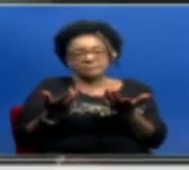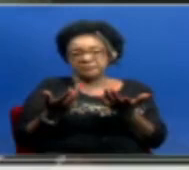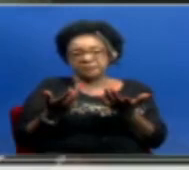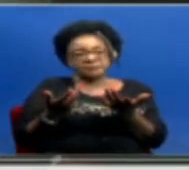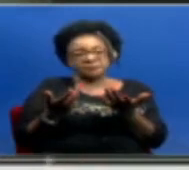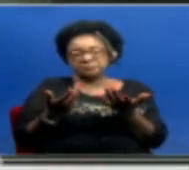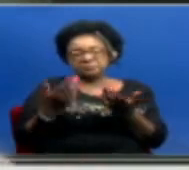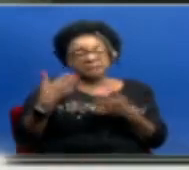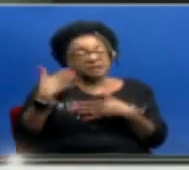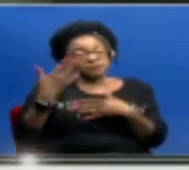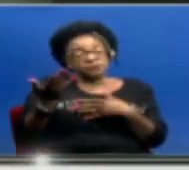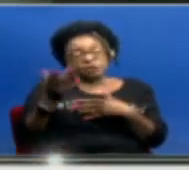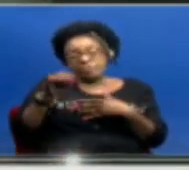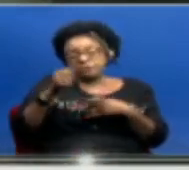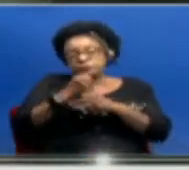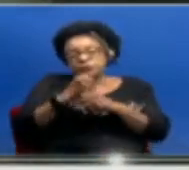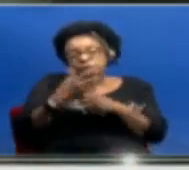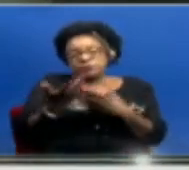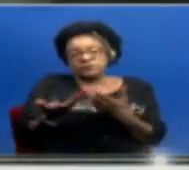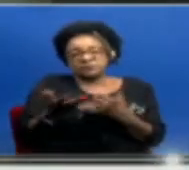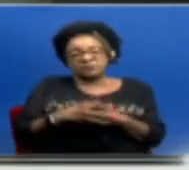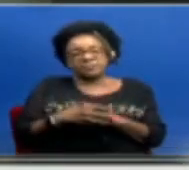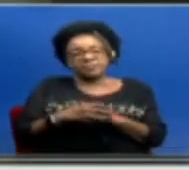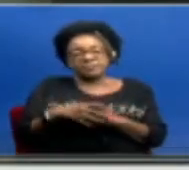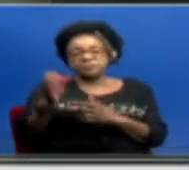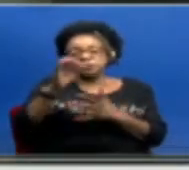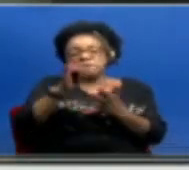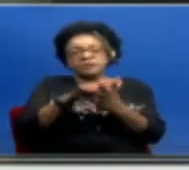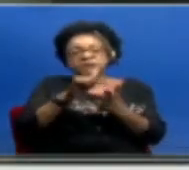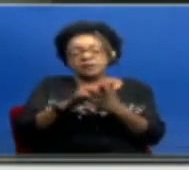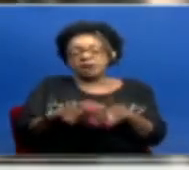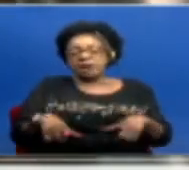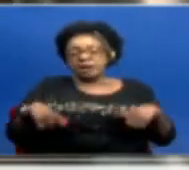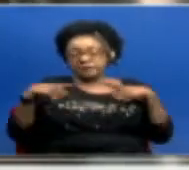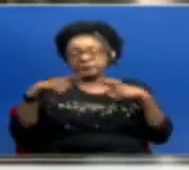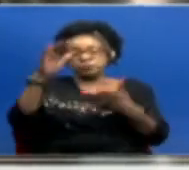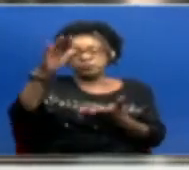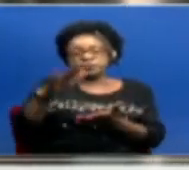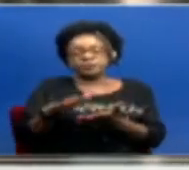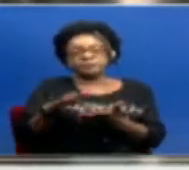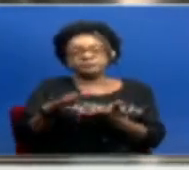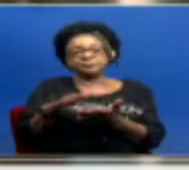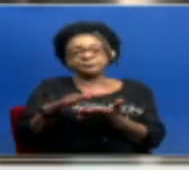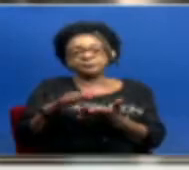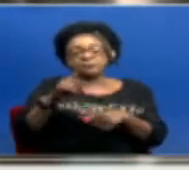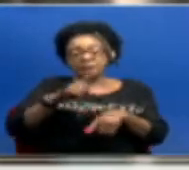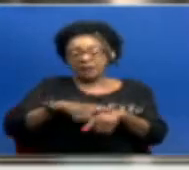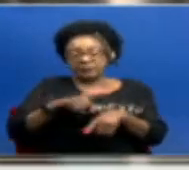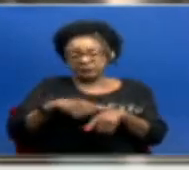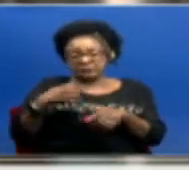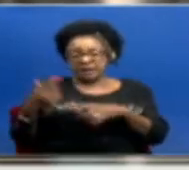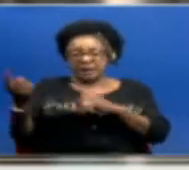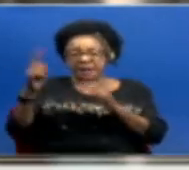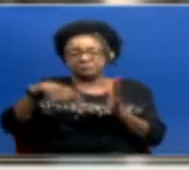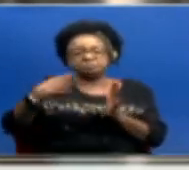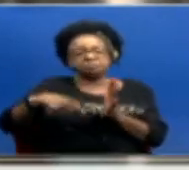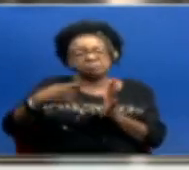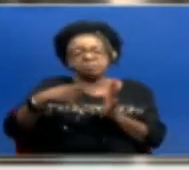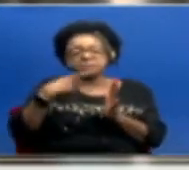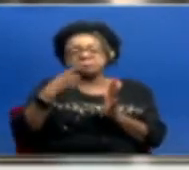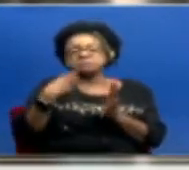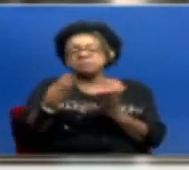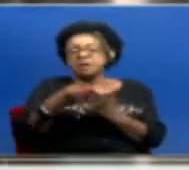sijui tunaweza kufanya aje ndio maisha irudi chini. Wakati nimekuja kushiaga nikaambiwa bei